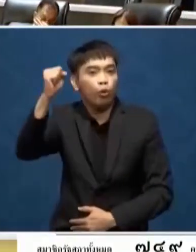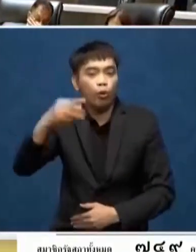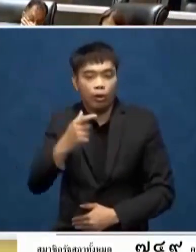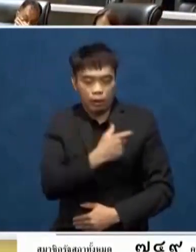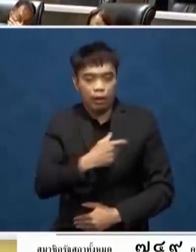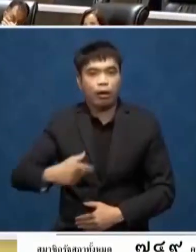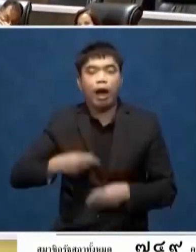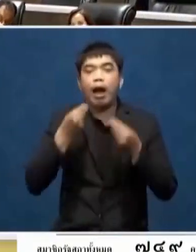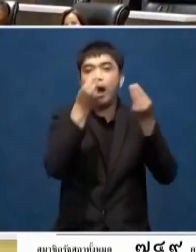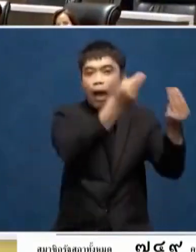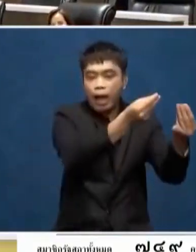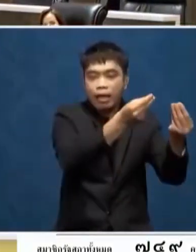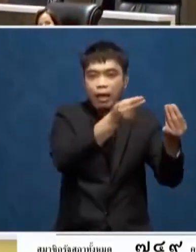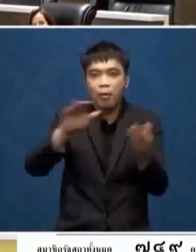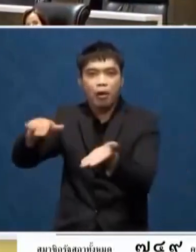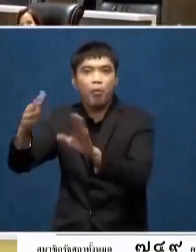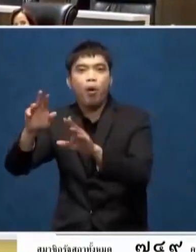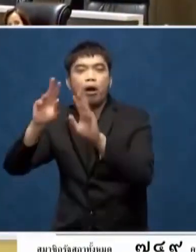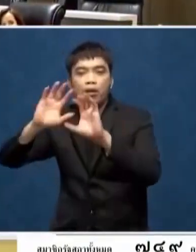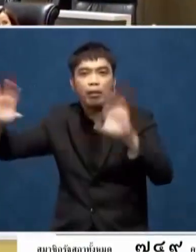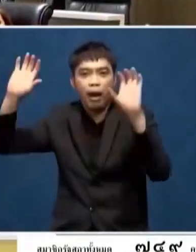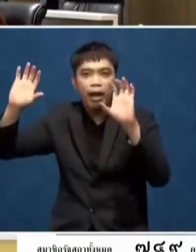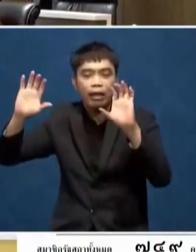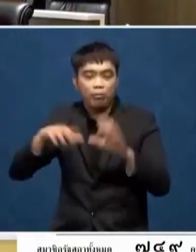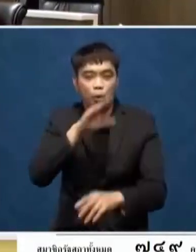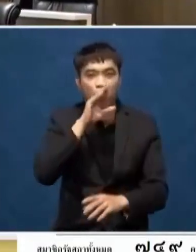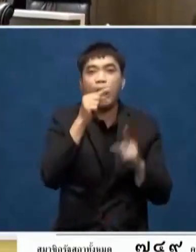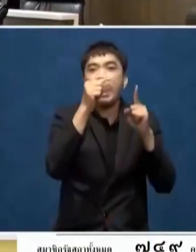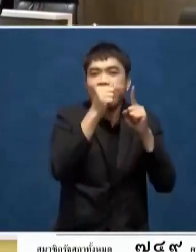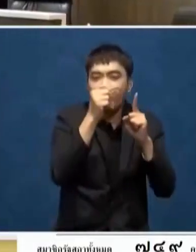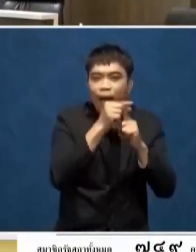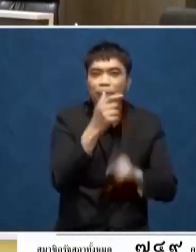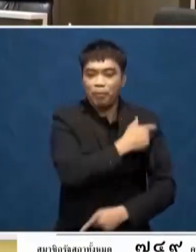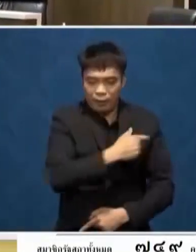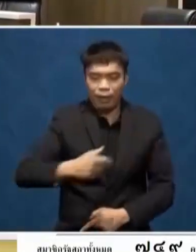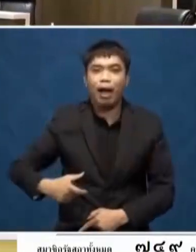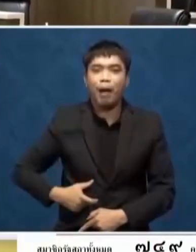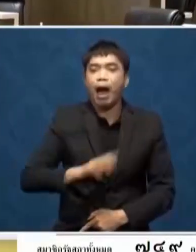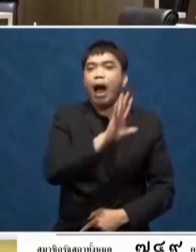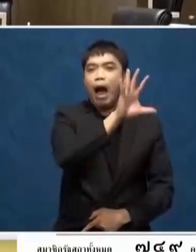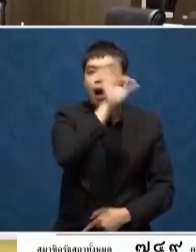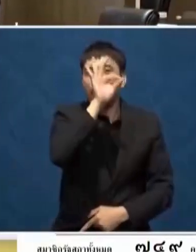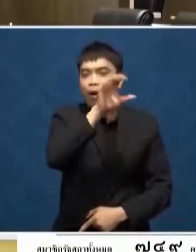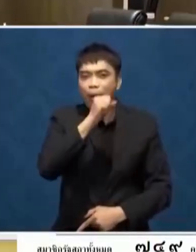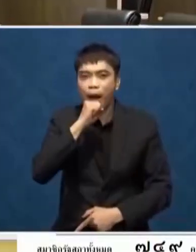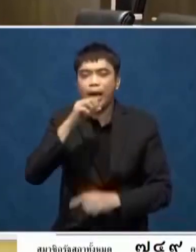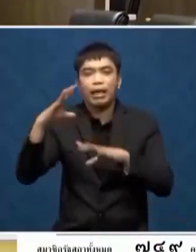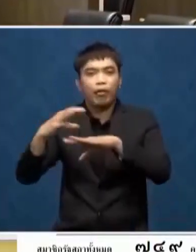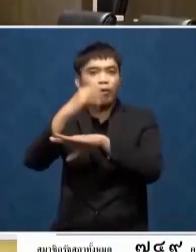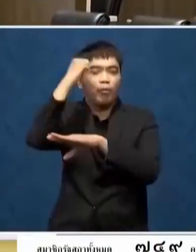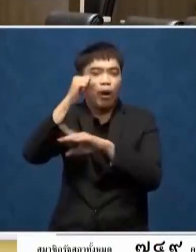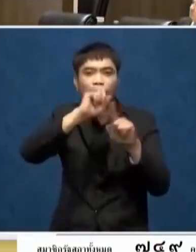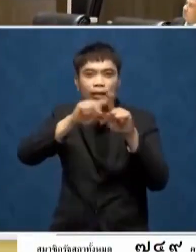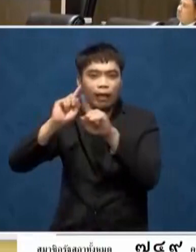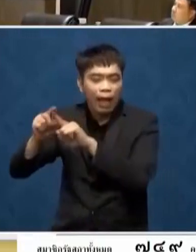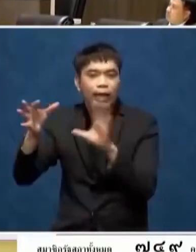เพื่อโค่นล้มรัฐบาลถ้าไม่มีใครอิงแอบสถาบันเพื่อก่อรัฐประหารถ้าไม่มีใครเอาเรื่องล้มล้างสถาบันมา